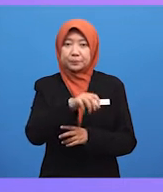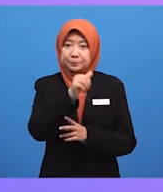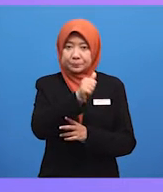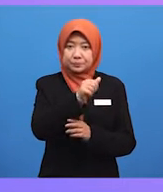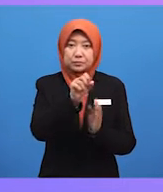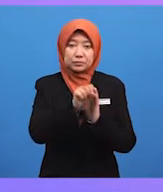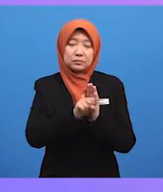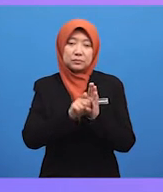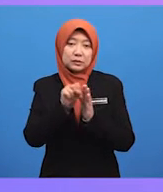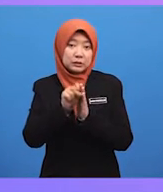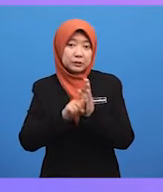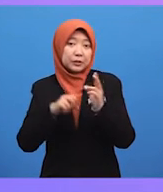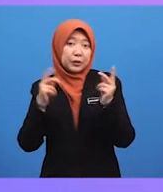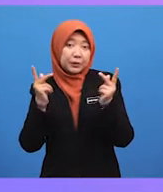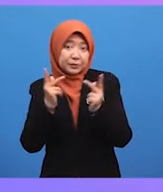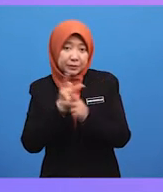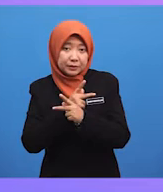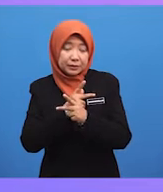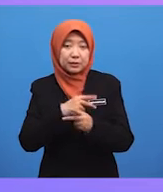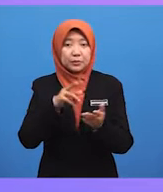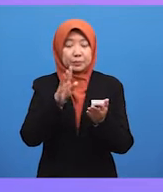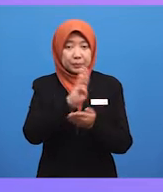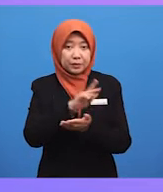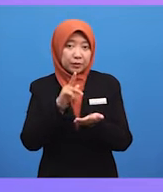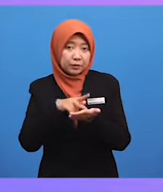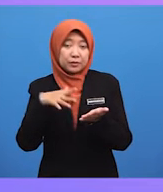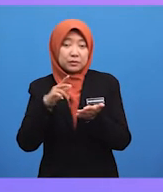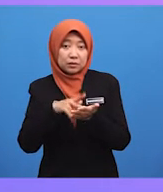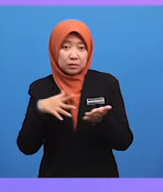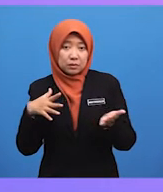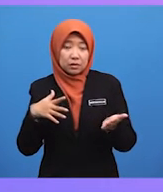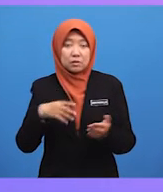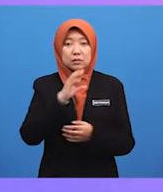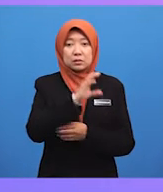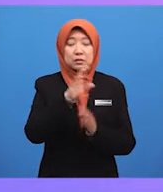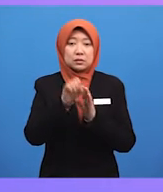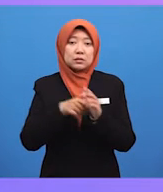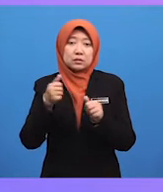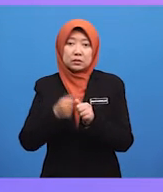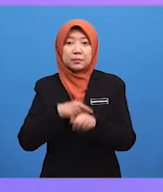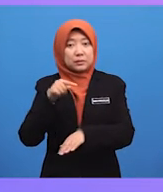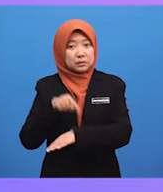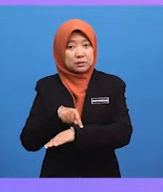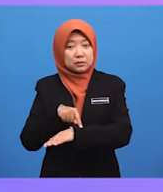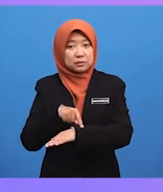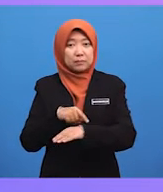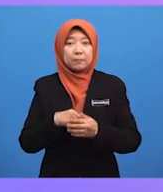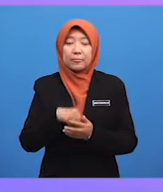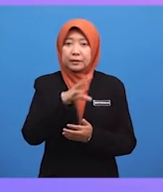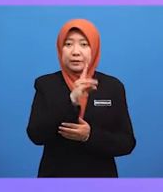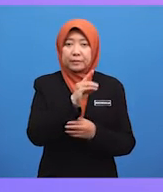sesekali, B. kadang-kadang, C. setiap masa,